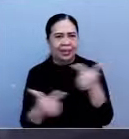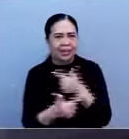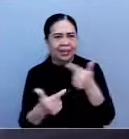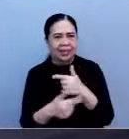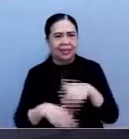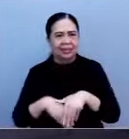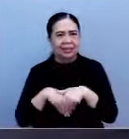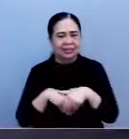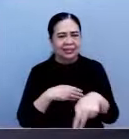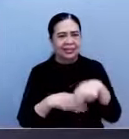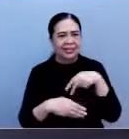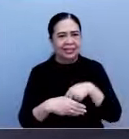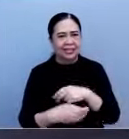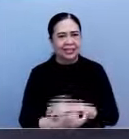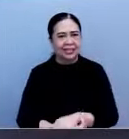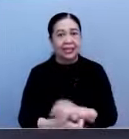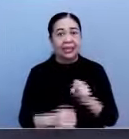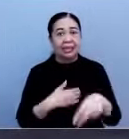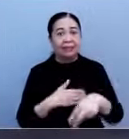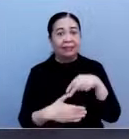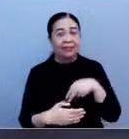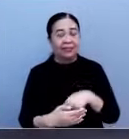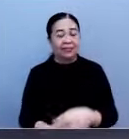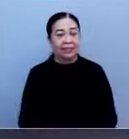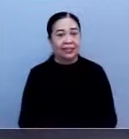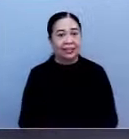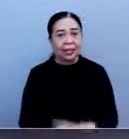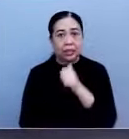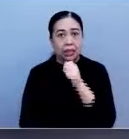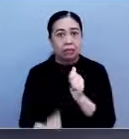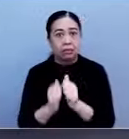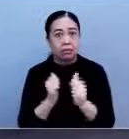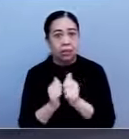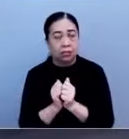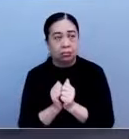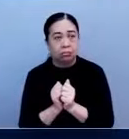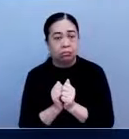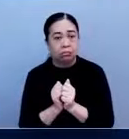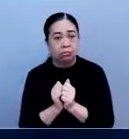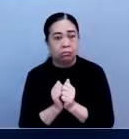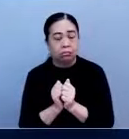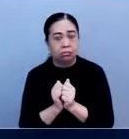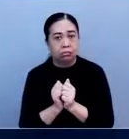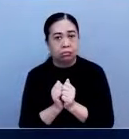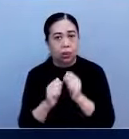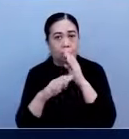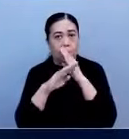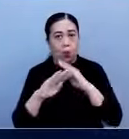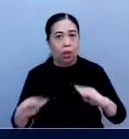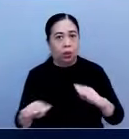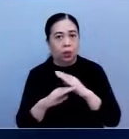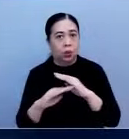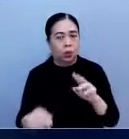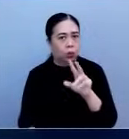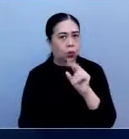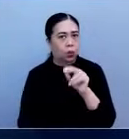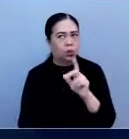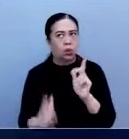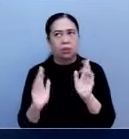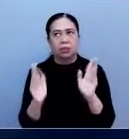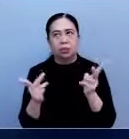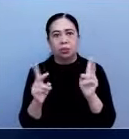ka? Pag introvert po kasi, it doesn't necessarily mean na quiet ka lang talaga. It's more